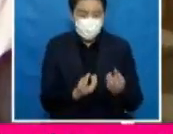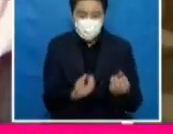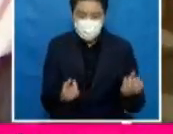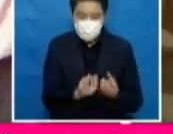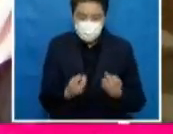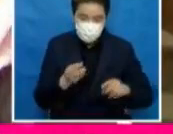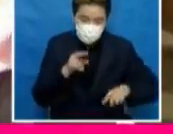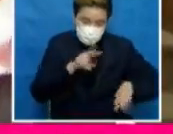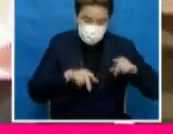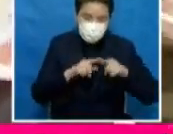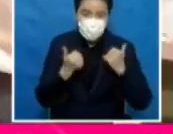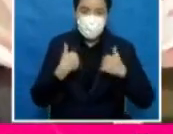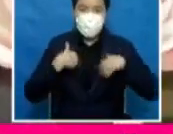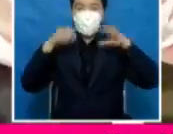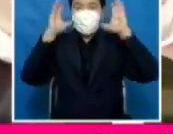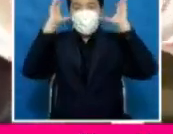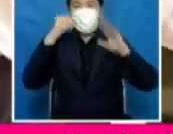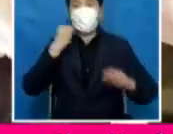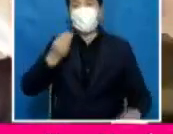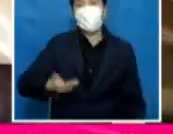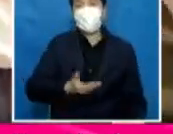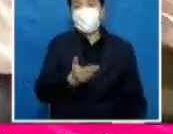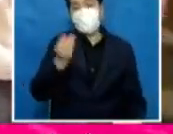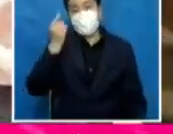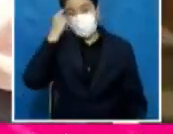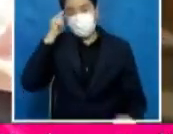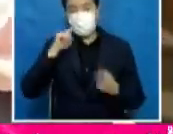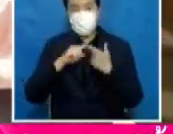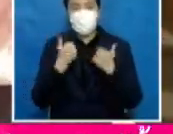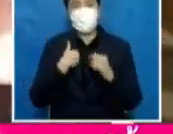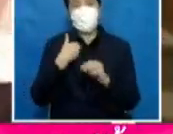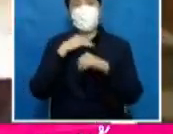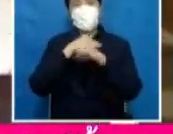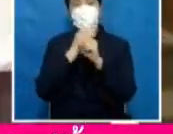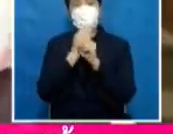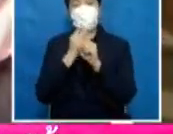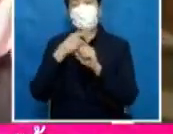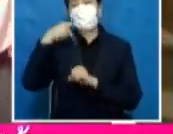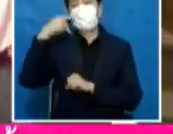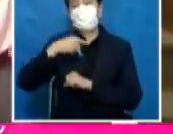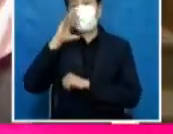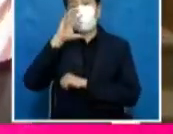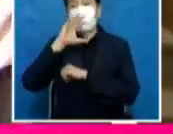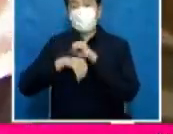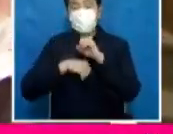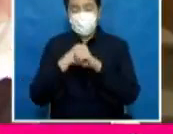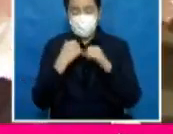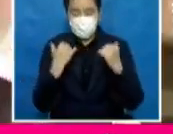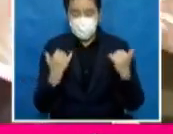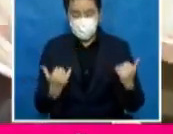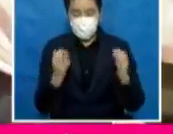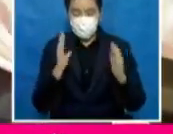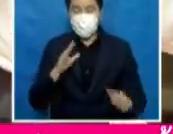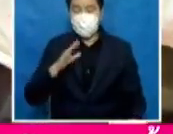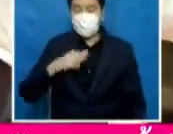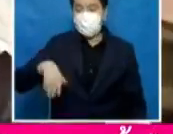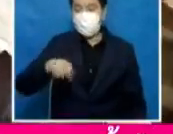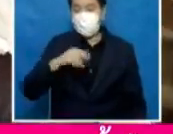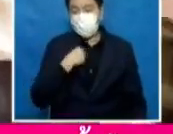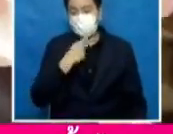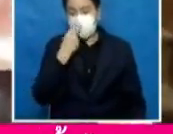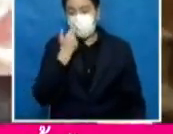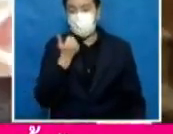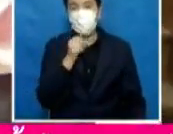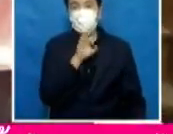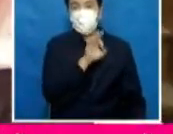ชาสัมพันธ์ให้ทุกท่านได้รับทราบสำหรับการออกรางวัลสลากออมสินพิเศษ5ปีในวันนี้คุณผู้ชมสามารถรับชมทาง